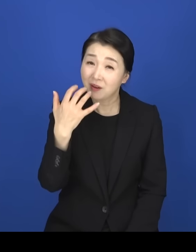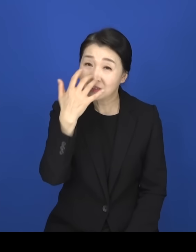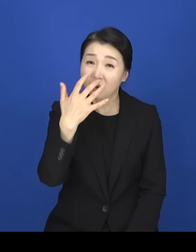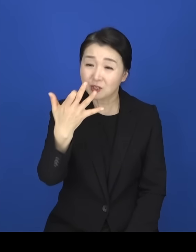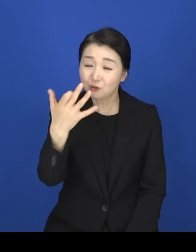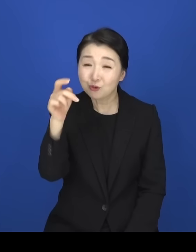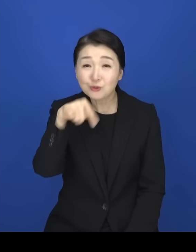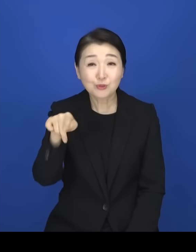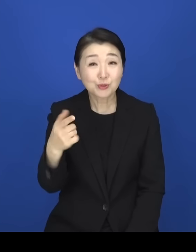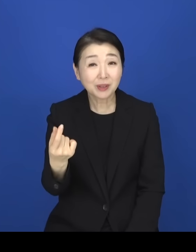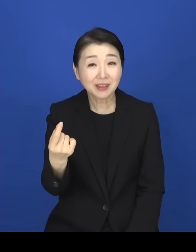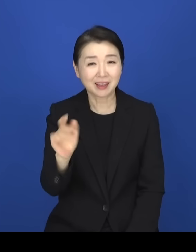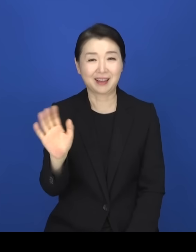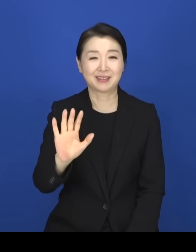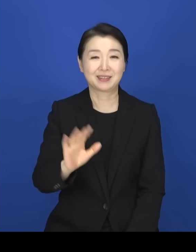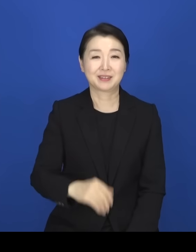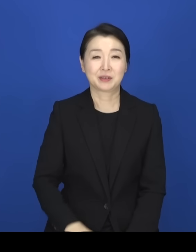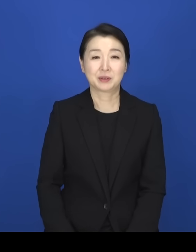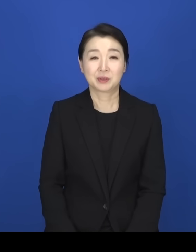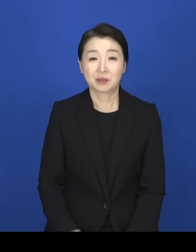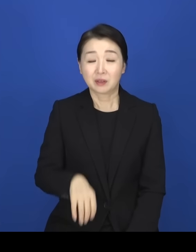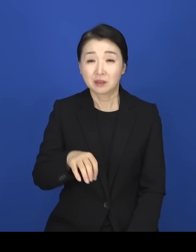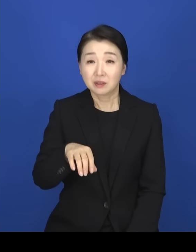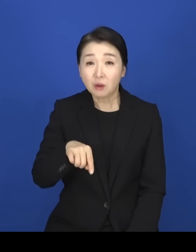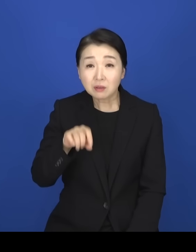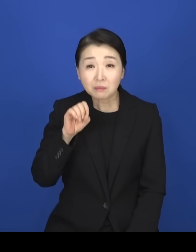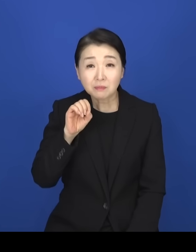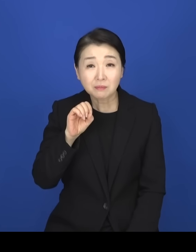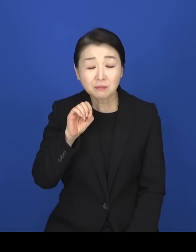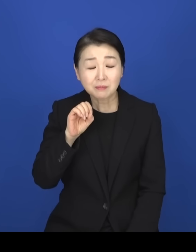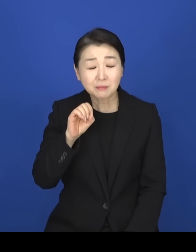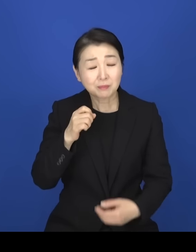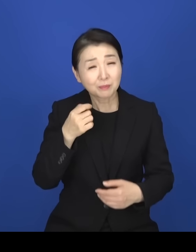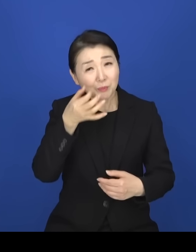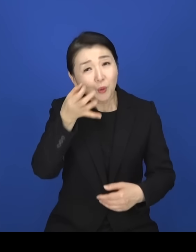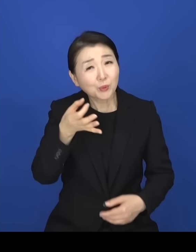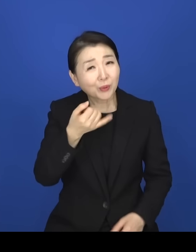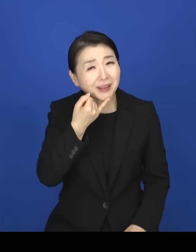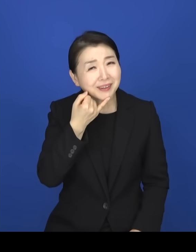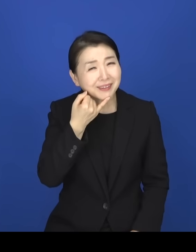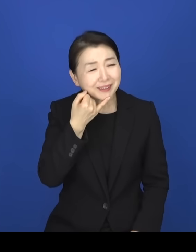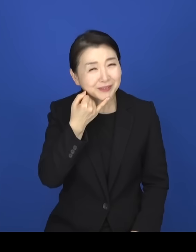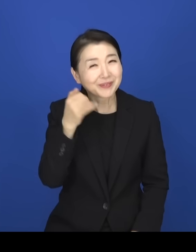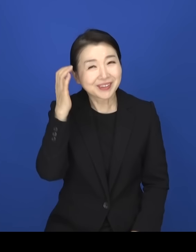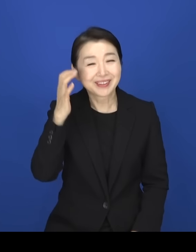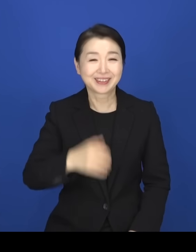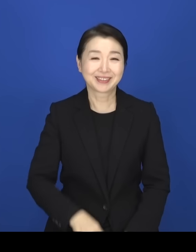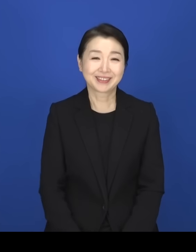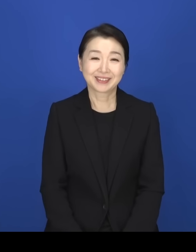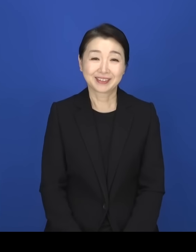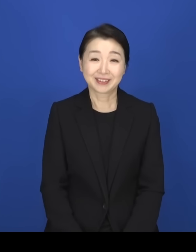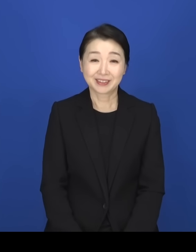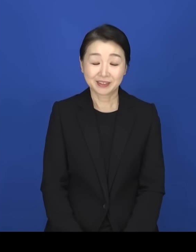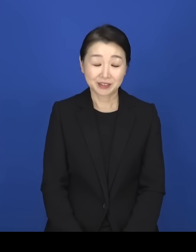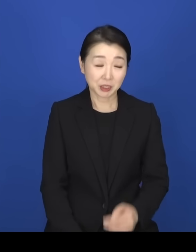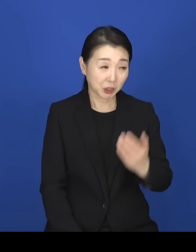아니고 역할이 이 자리에서 이걸 해도 되는지 모르겠지만은 네. 네. 이제 이쪽이